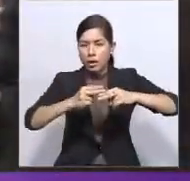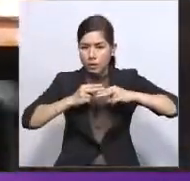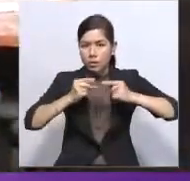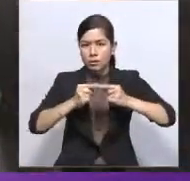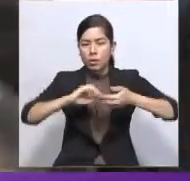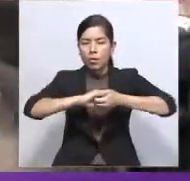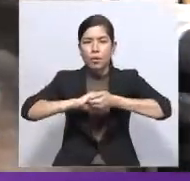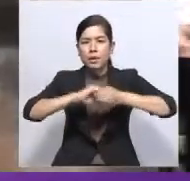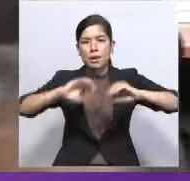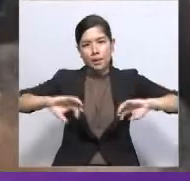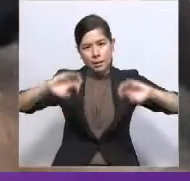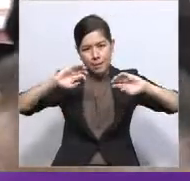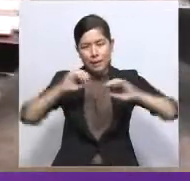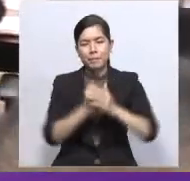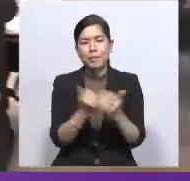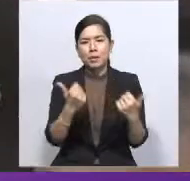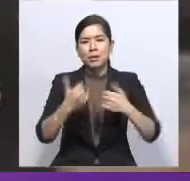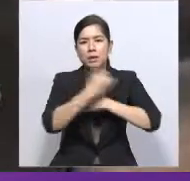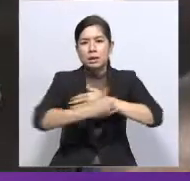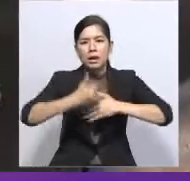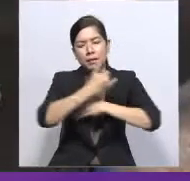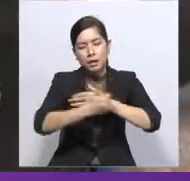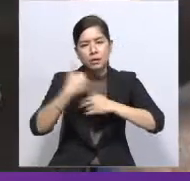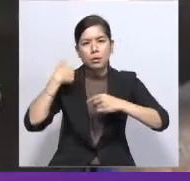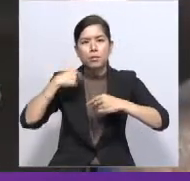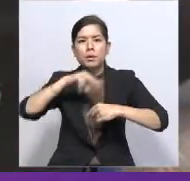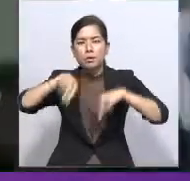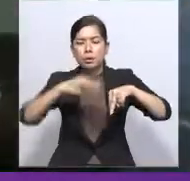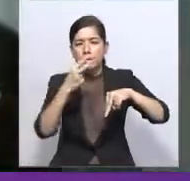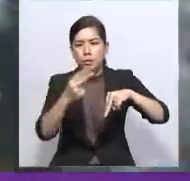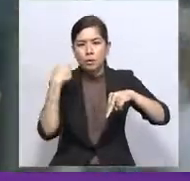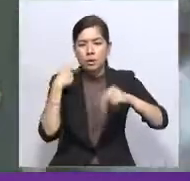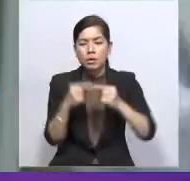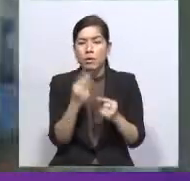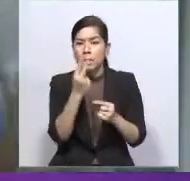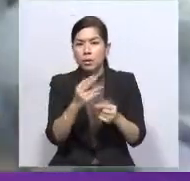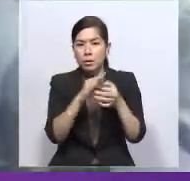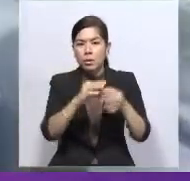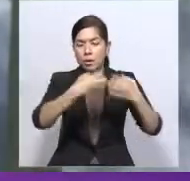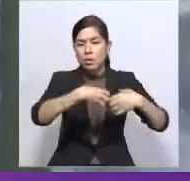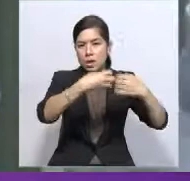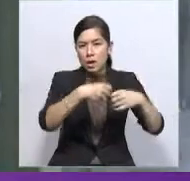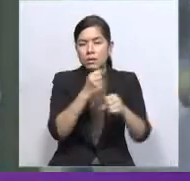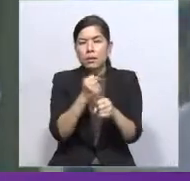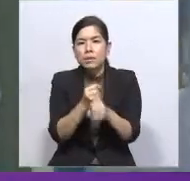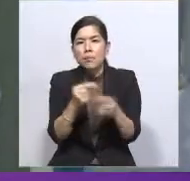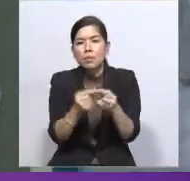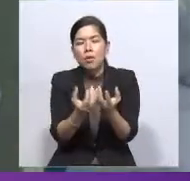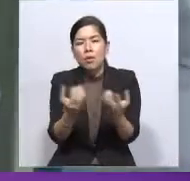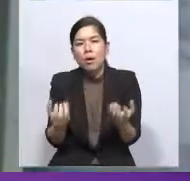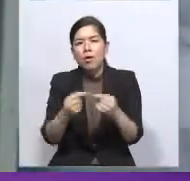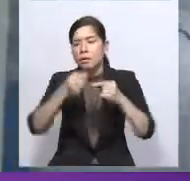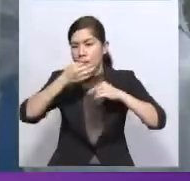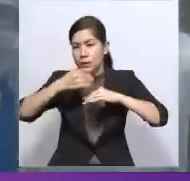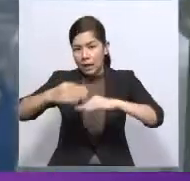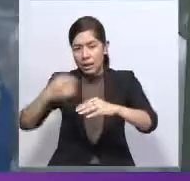ต้องเพราะขณะนี้ต่างประเทศจับตาดูอยู่พร้อมเยี่ยมชมกระบวนการผลิตอุตสาหกรรมอาหารทะเลพบปะและกล่าวทักท